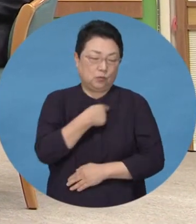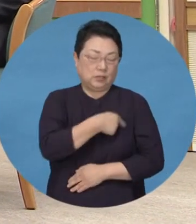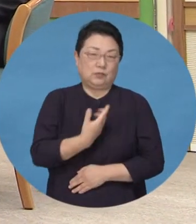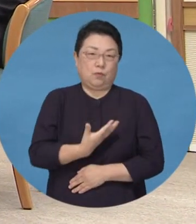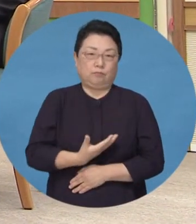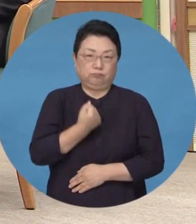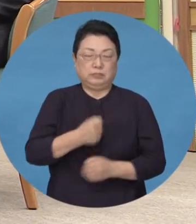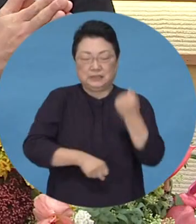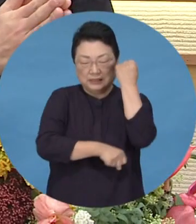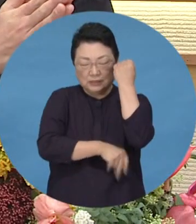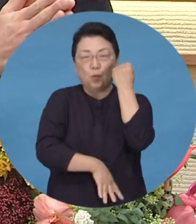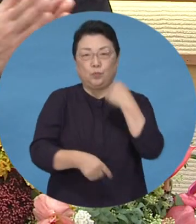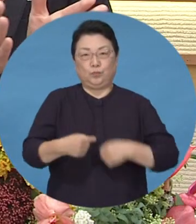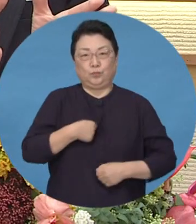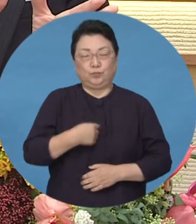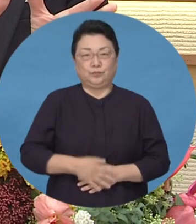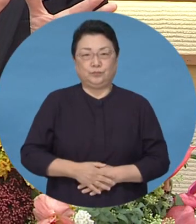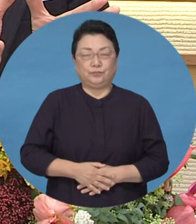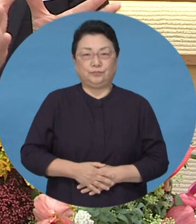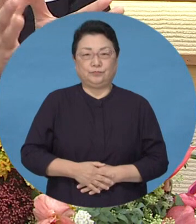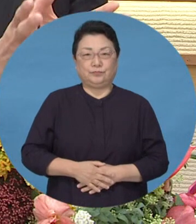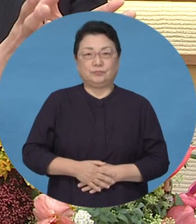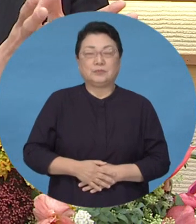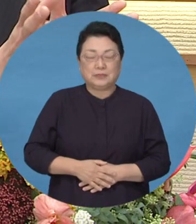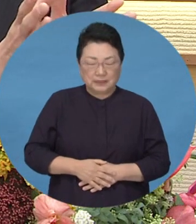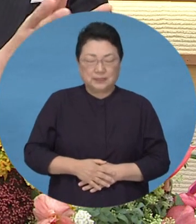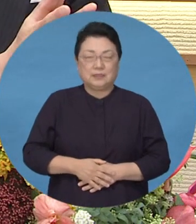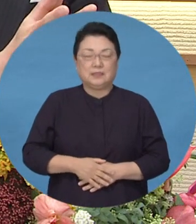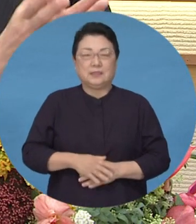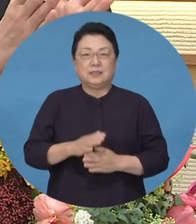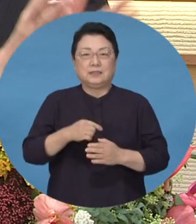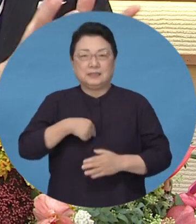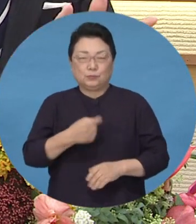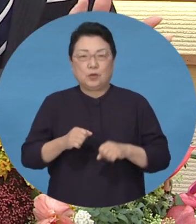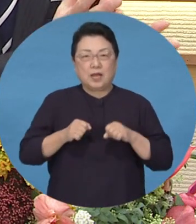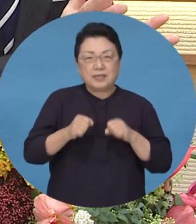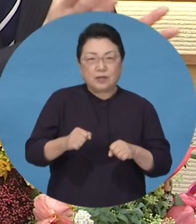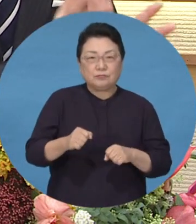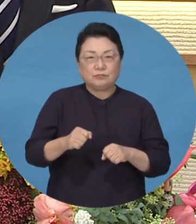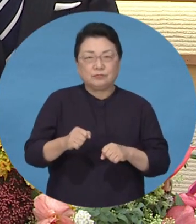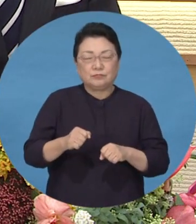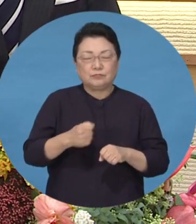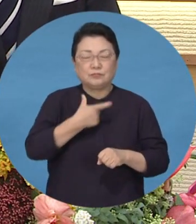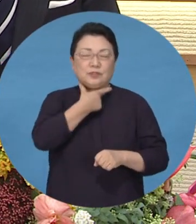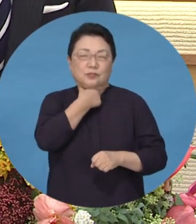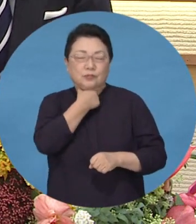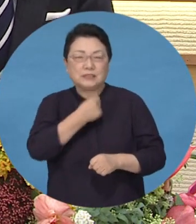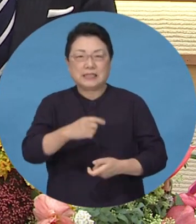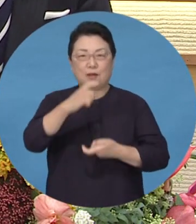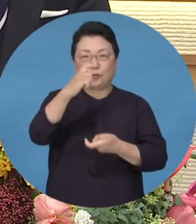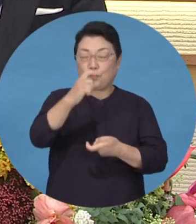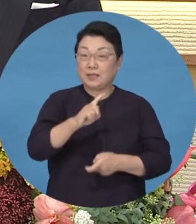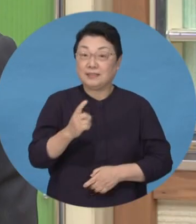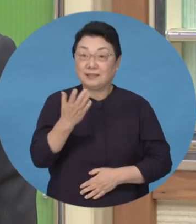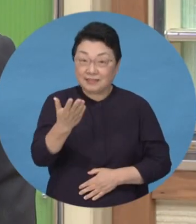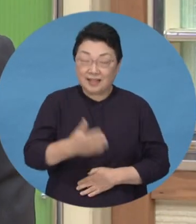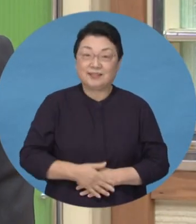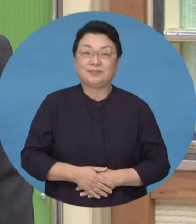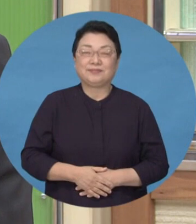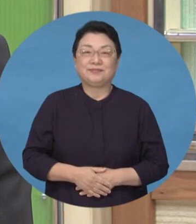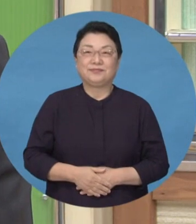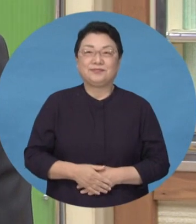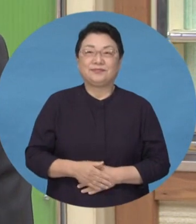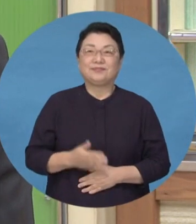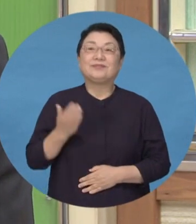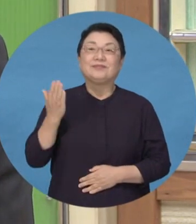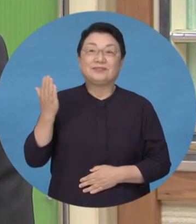テーマであります長崎市潮紅月うん化していくその好きな言葉というのをあげるとしたら何でしょうはいえー